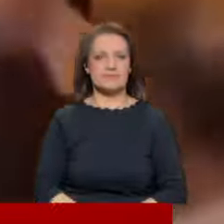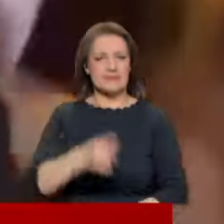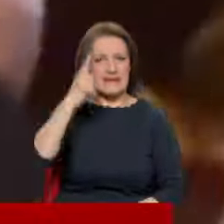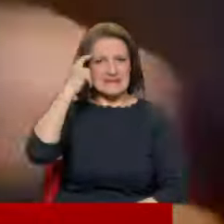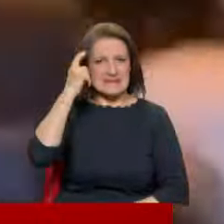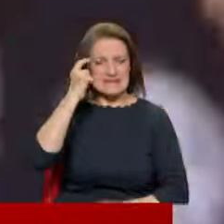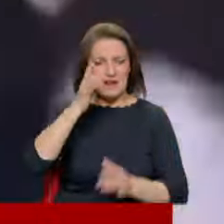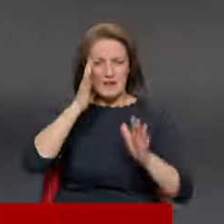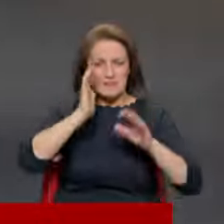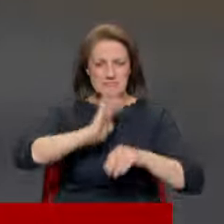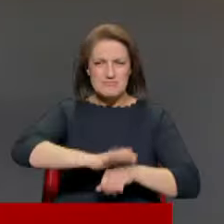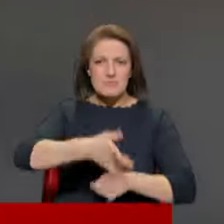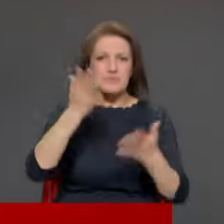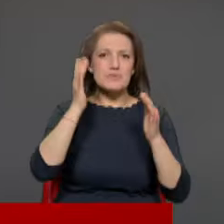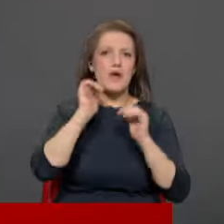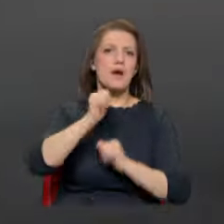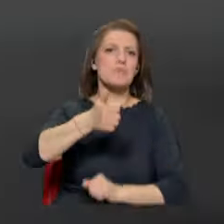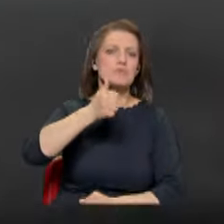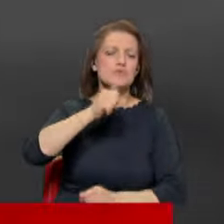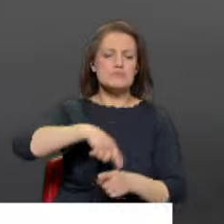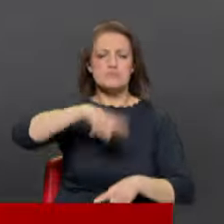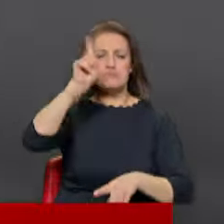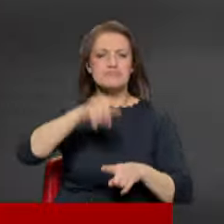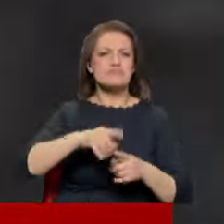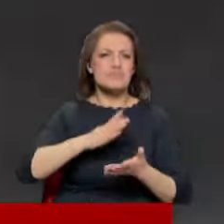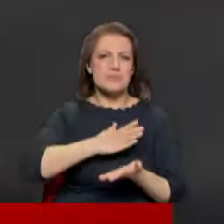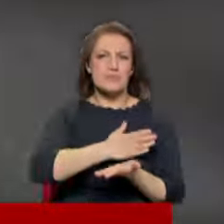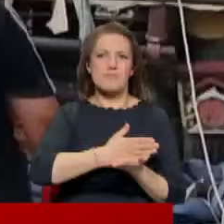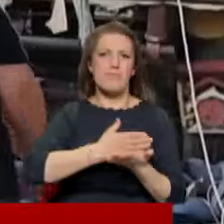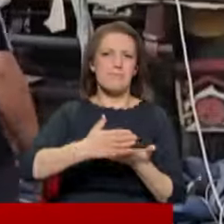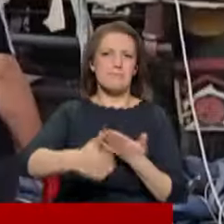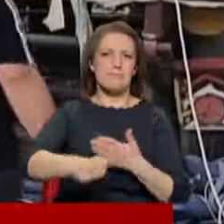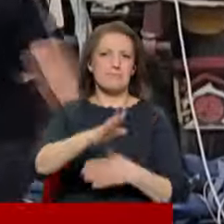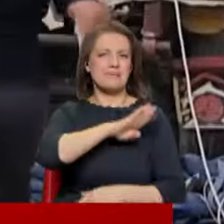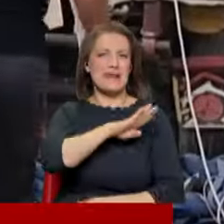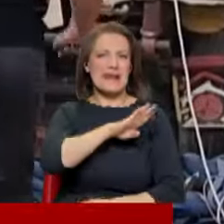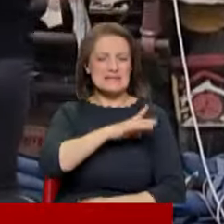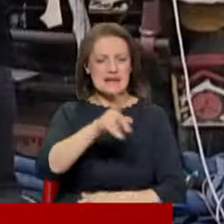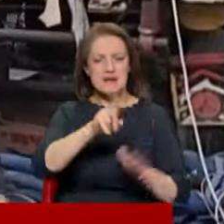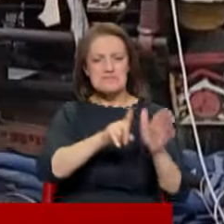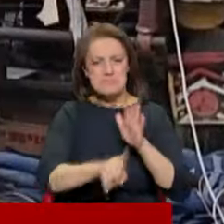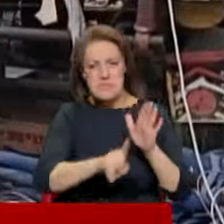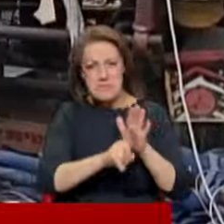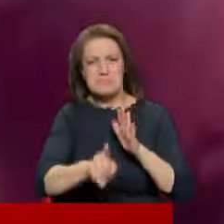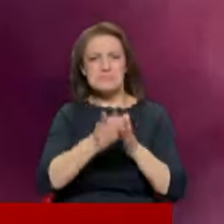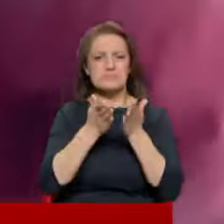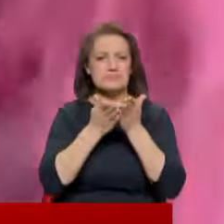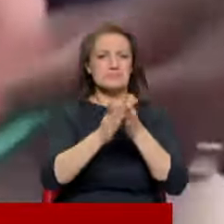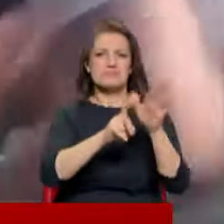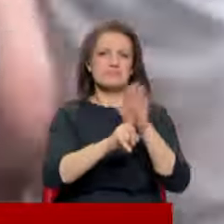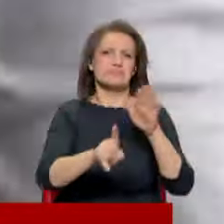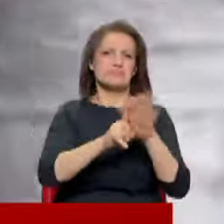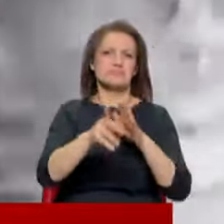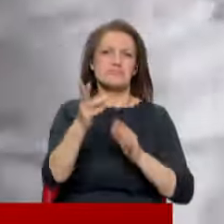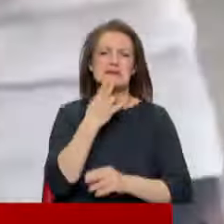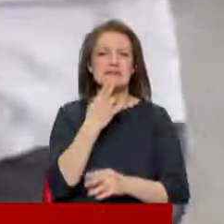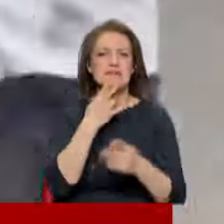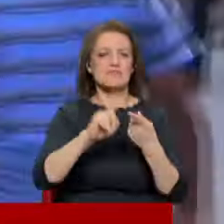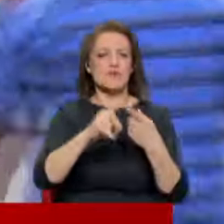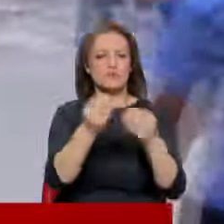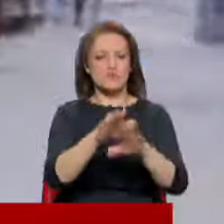İsrail vahşeti gün boyu devam etti. Gazze şeridinin birçok noktası hava, kara ve denizden bombalandı. Çoğu kadın ve